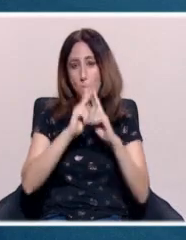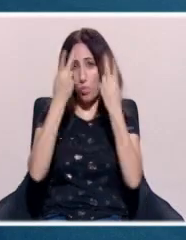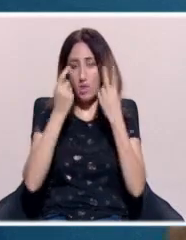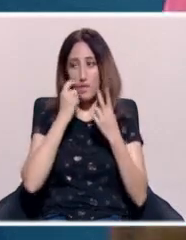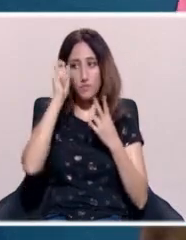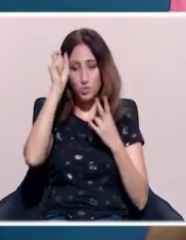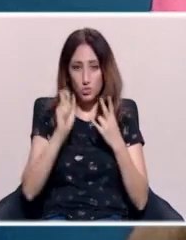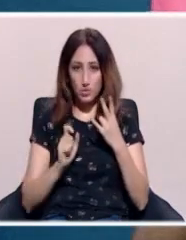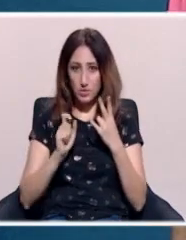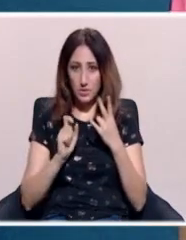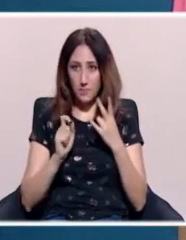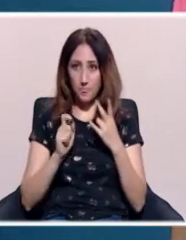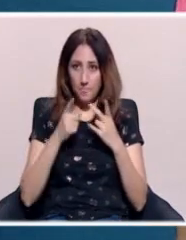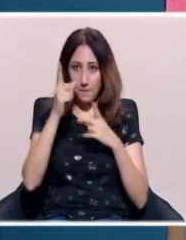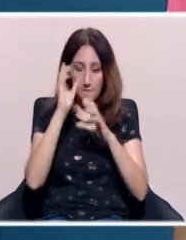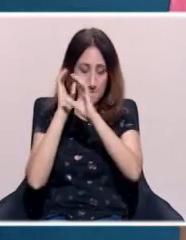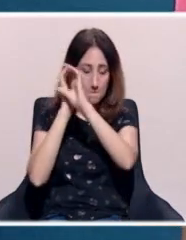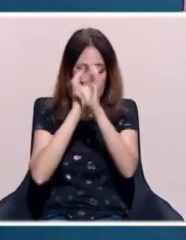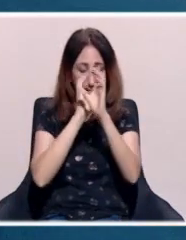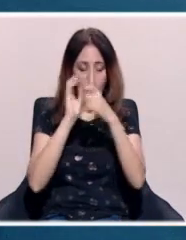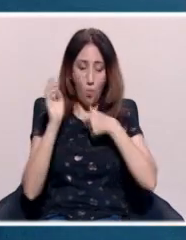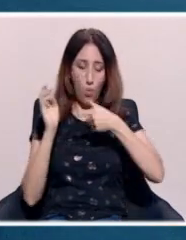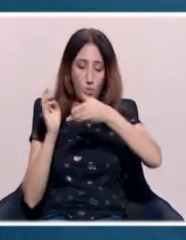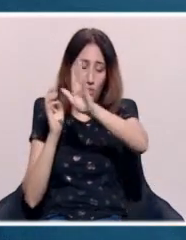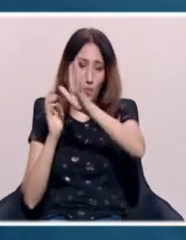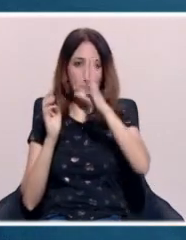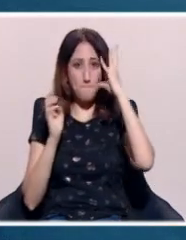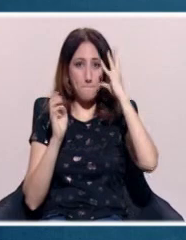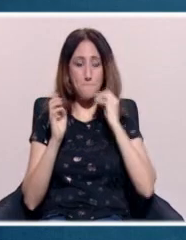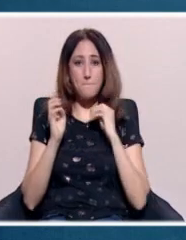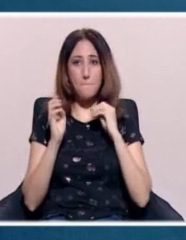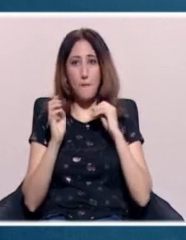للشخصية. أنا لما بروح علشان أصور بدر ببقى أنا رايح ومبسوط خالص،